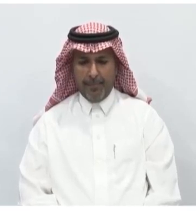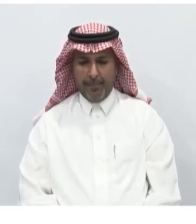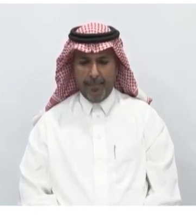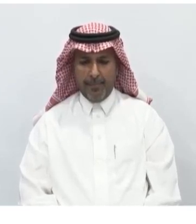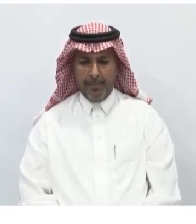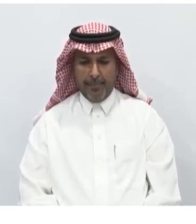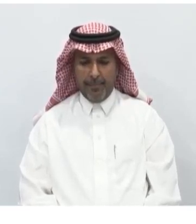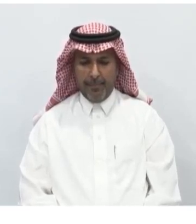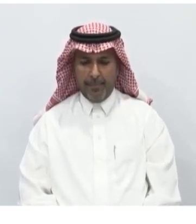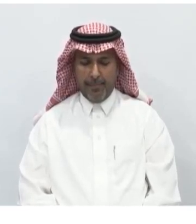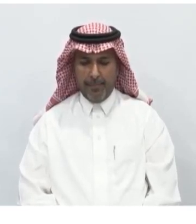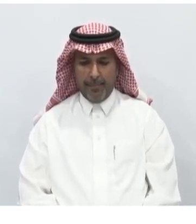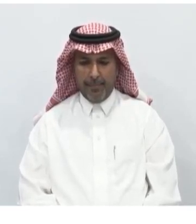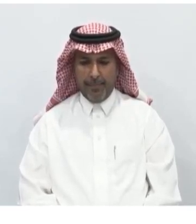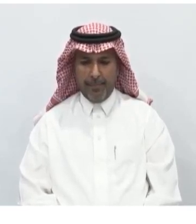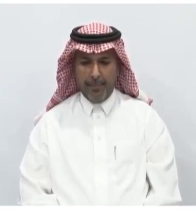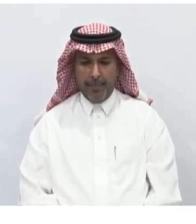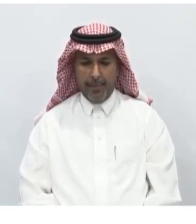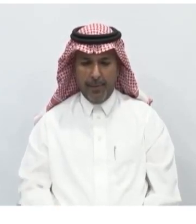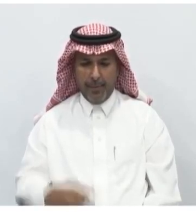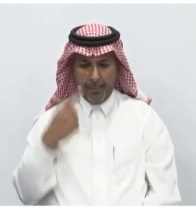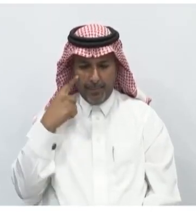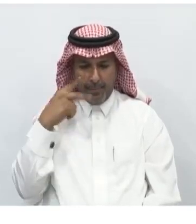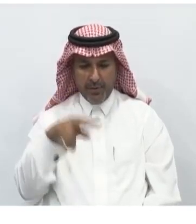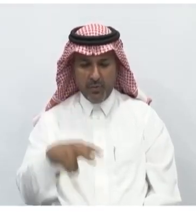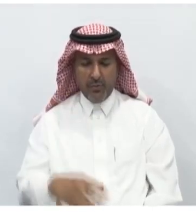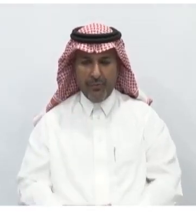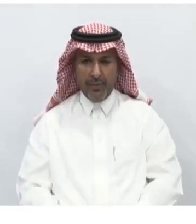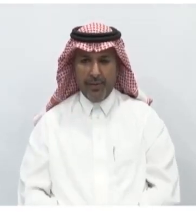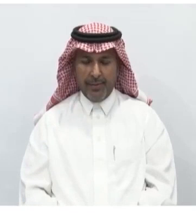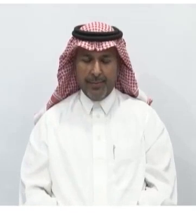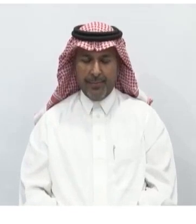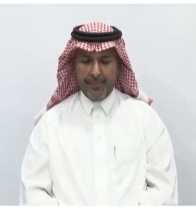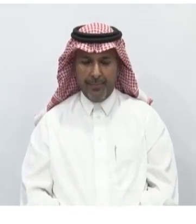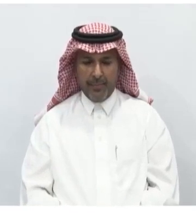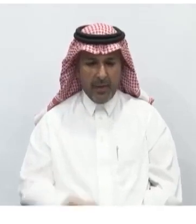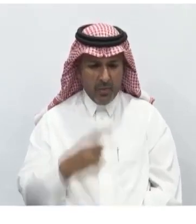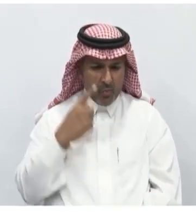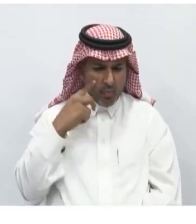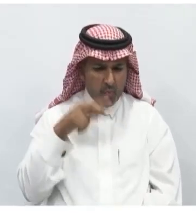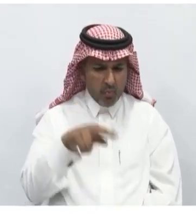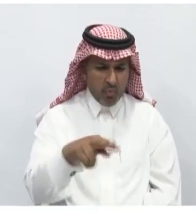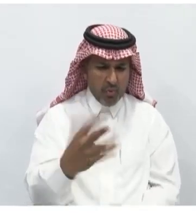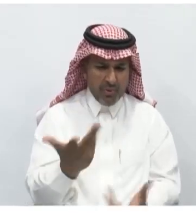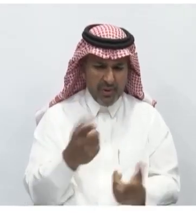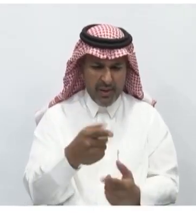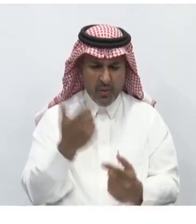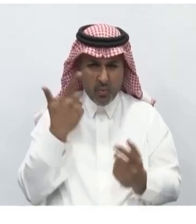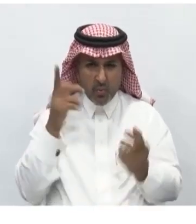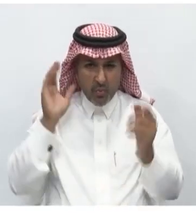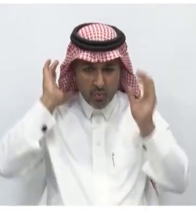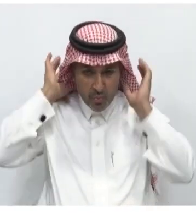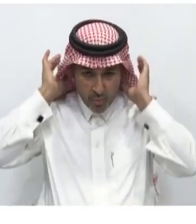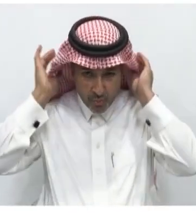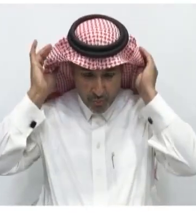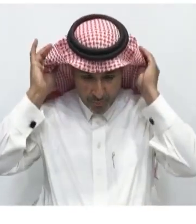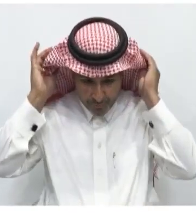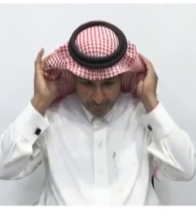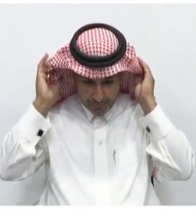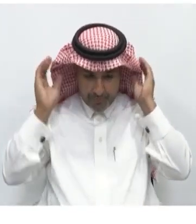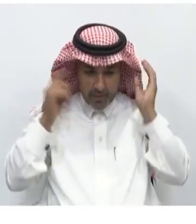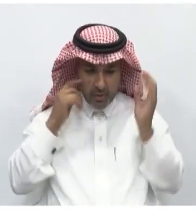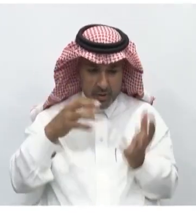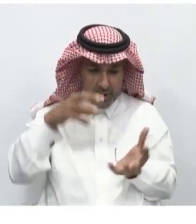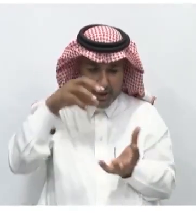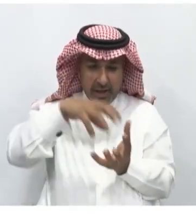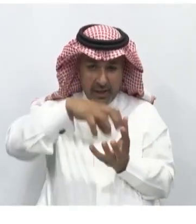ننتقل الآن إلى استعمالات الأملاح المائية لاحظ معي هذه الصورة هل تعرف هذه الصورة ماذا وضعت في داخل